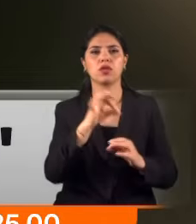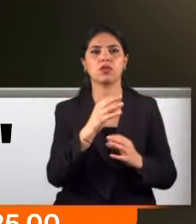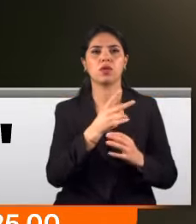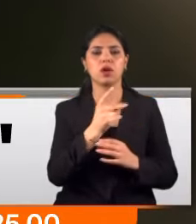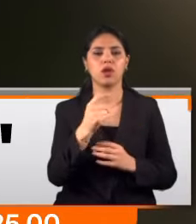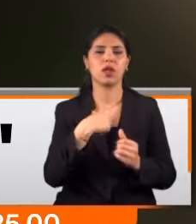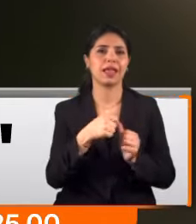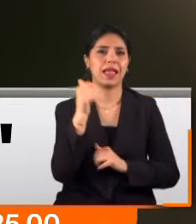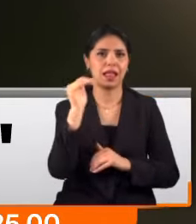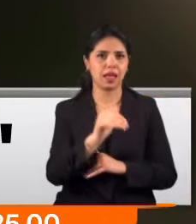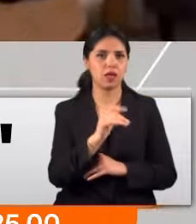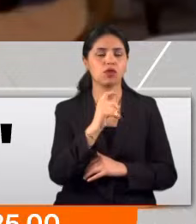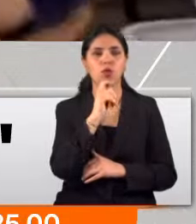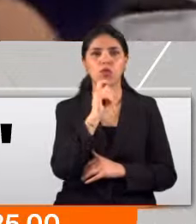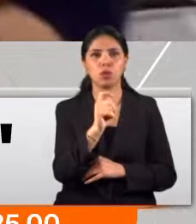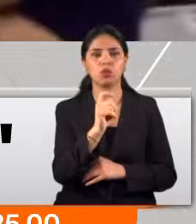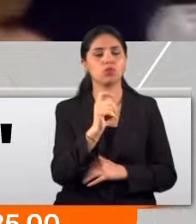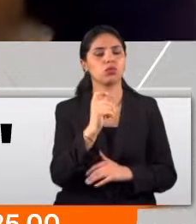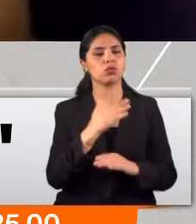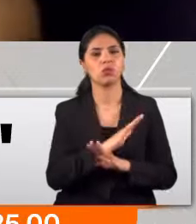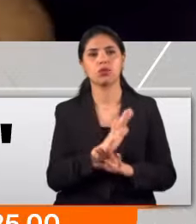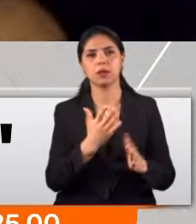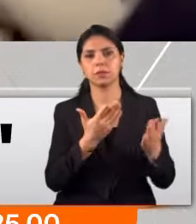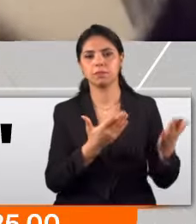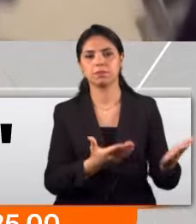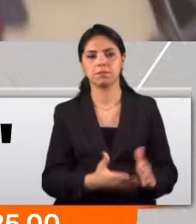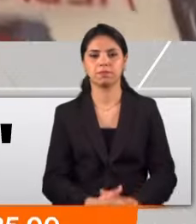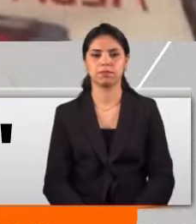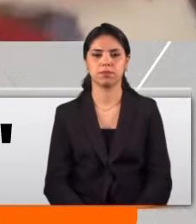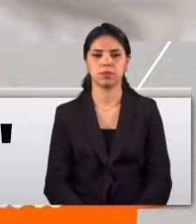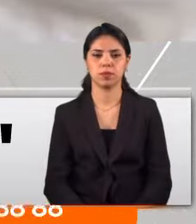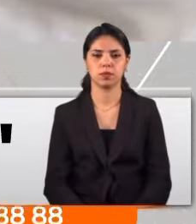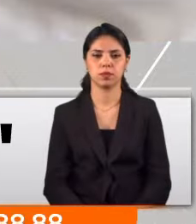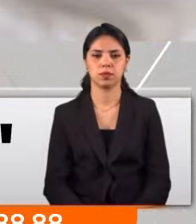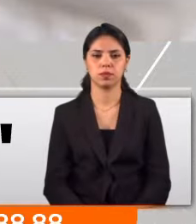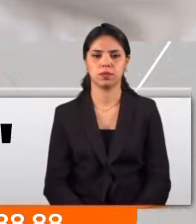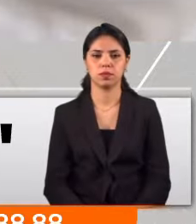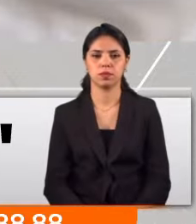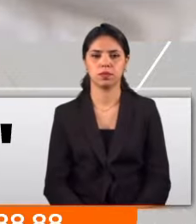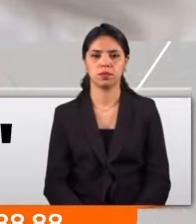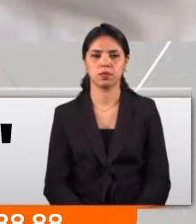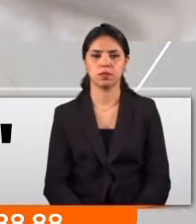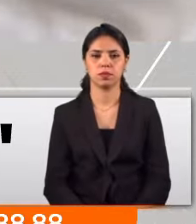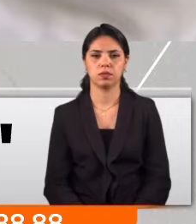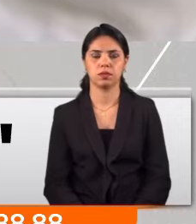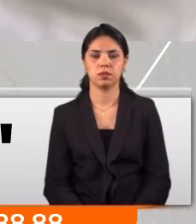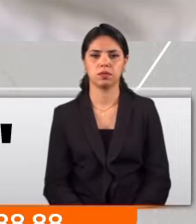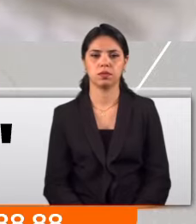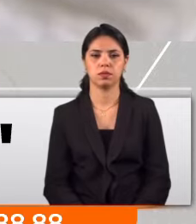Döneceğim sözleri ise havada kaldı. Bir lokma çocuğum aldı benim parmağımı tutarak 1,5 yaşındaki götürdü